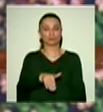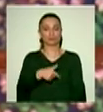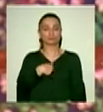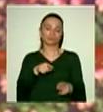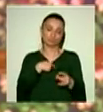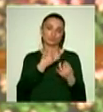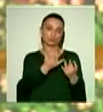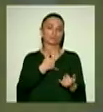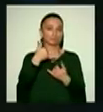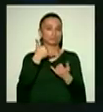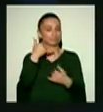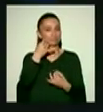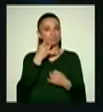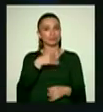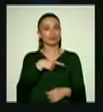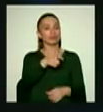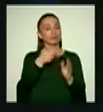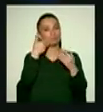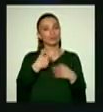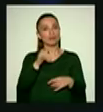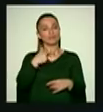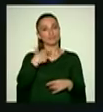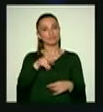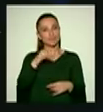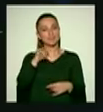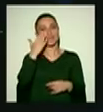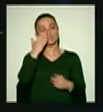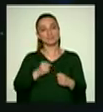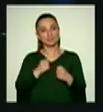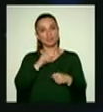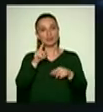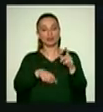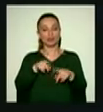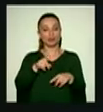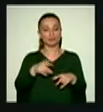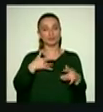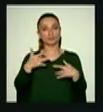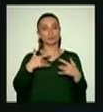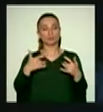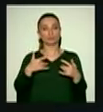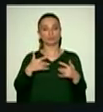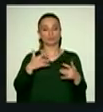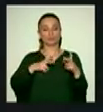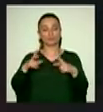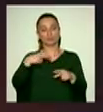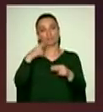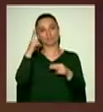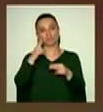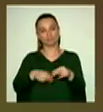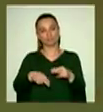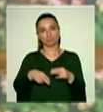არ უნდა დასაუბარი მათთან. მე ვესაუბრებოდი. მეკითხებოდნენ ვინ ვიყავი, სად ვსწავლობდი. ხანდახან გამოვდიოდი